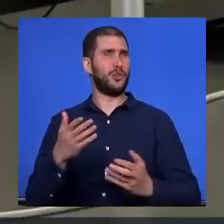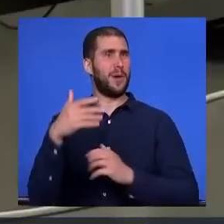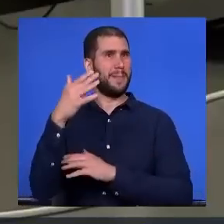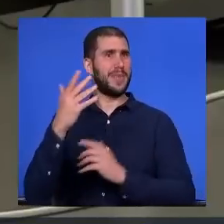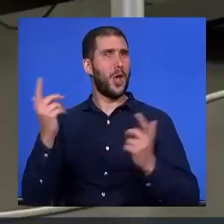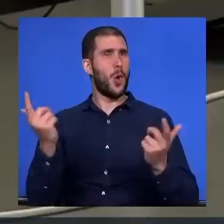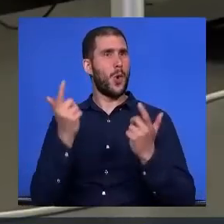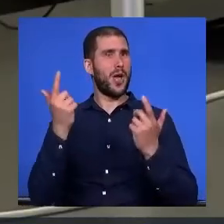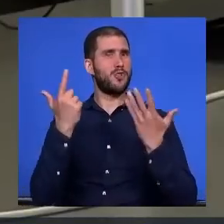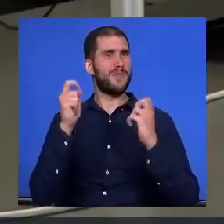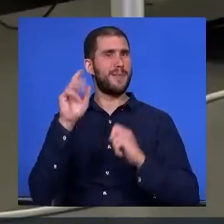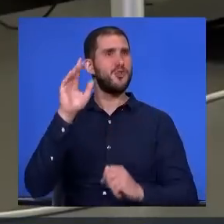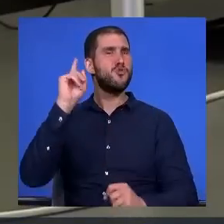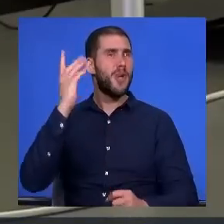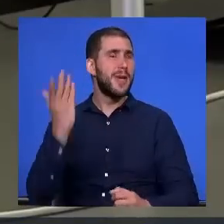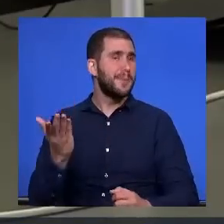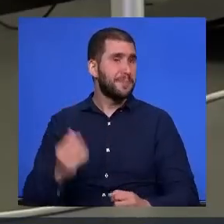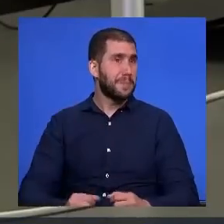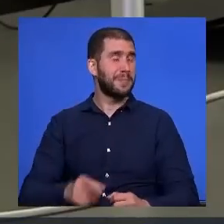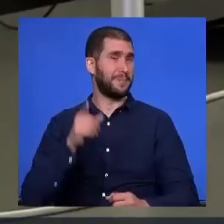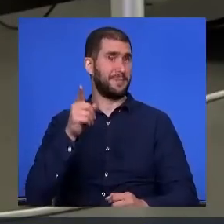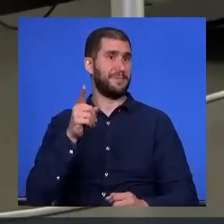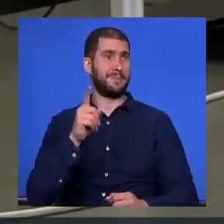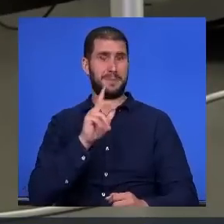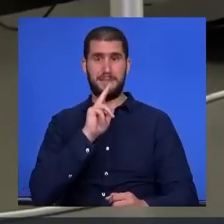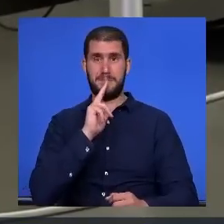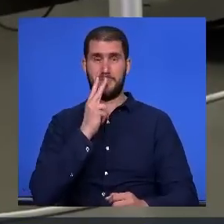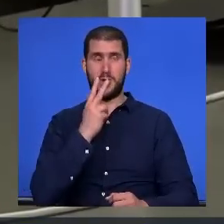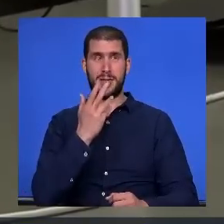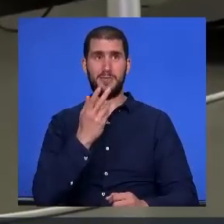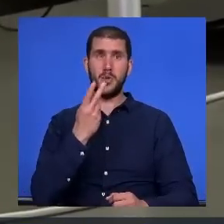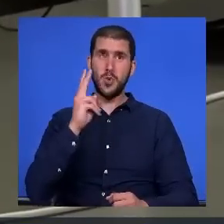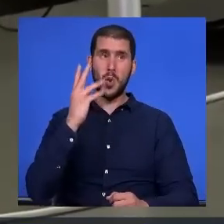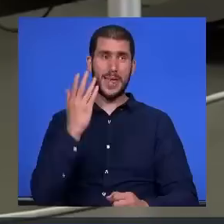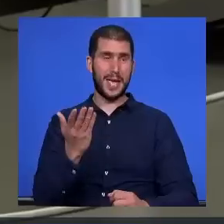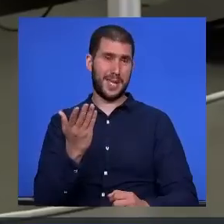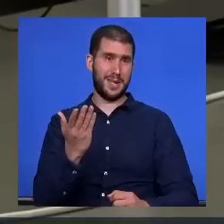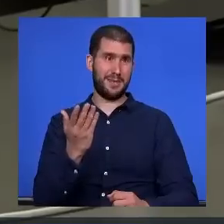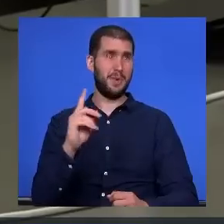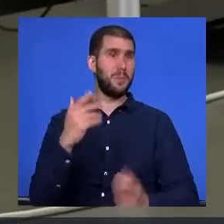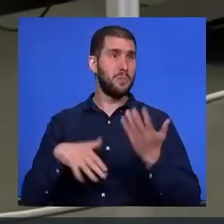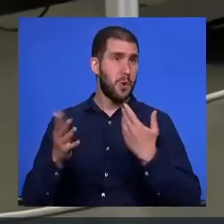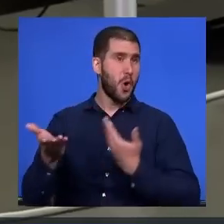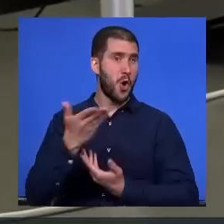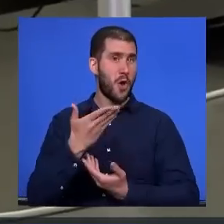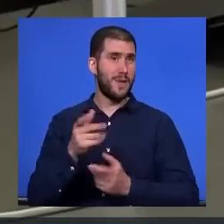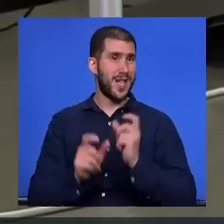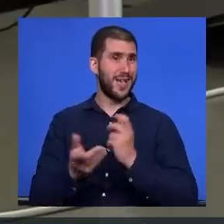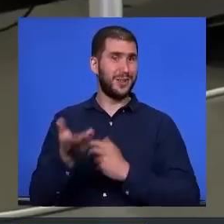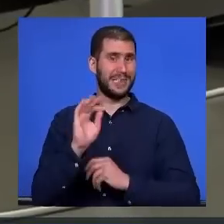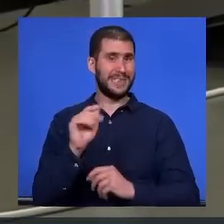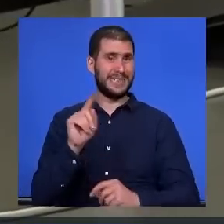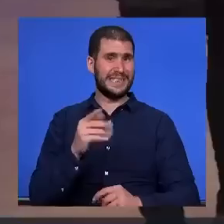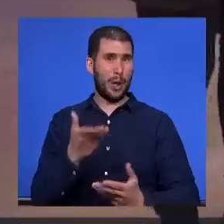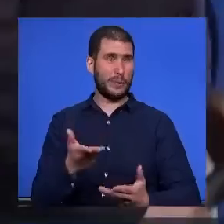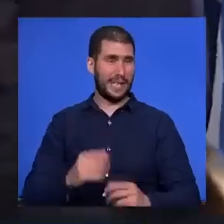מדינה שחוגגת 75, היא בשלוש שנים יותר גדולה מרוב החברים של